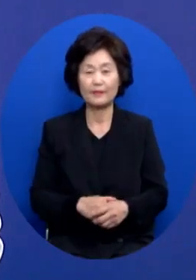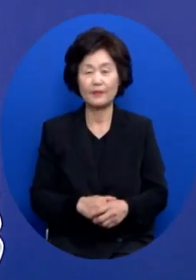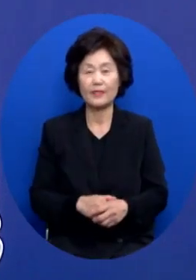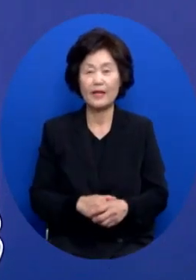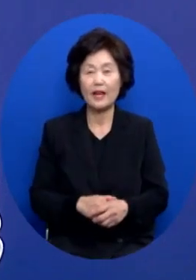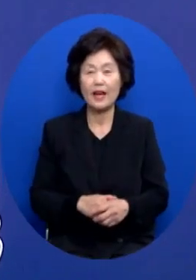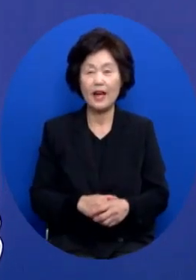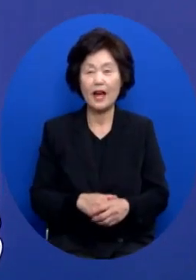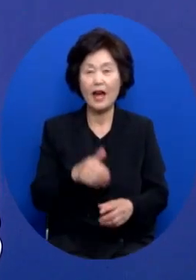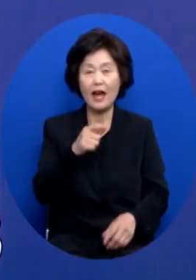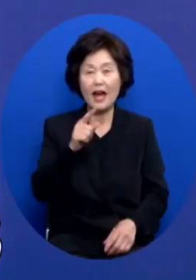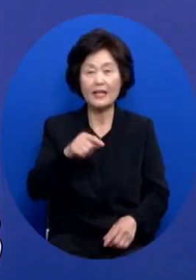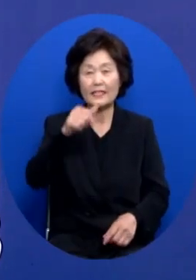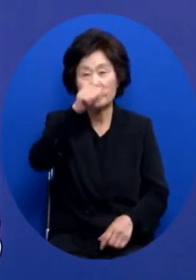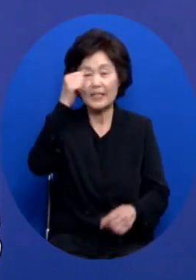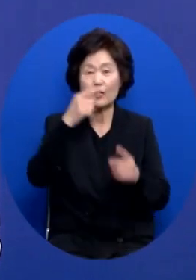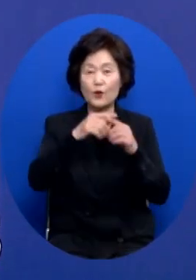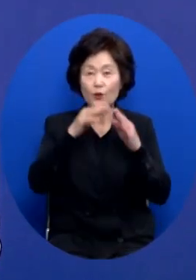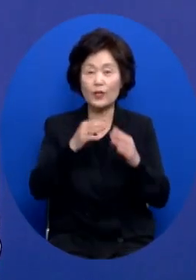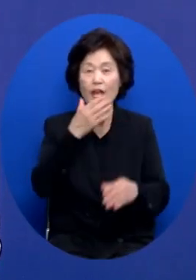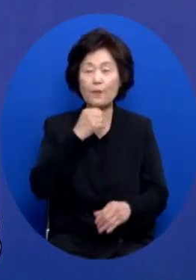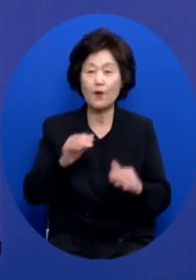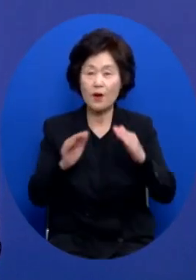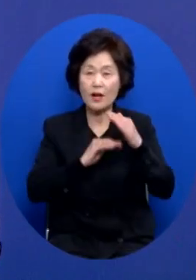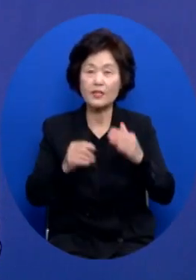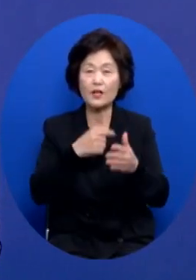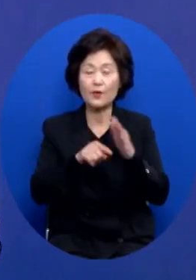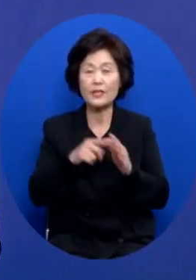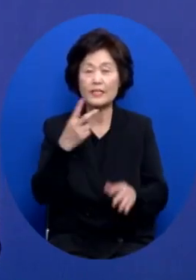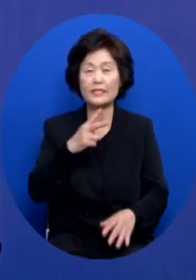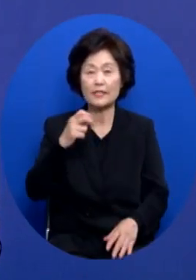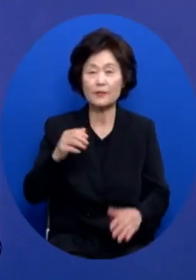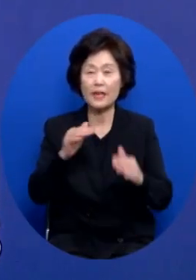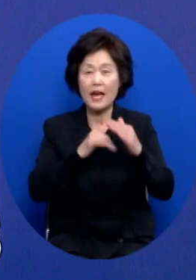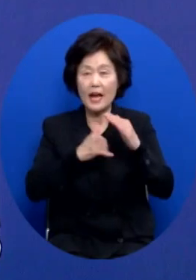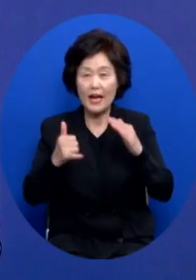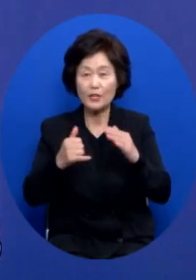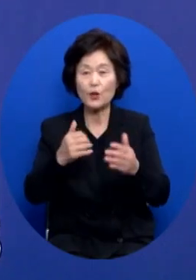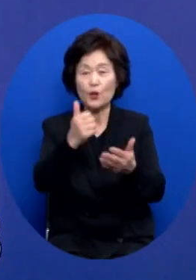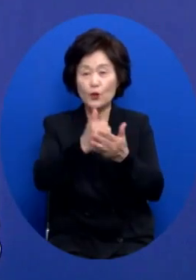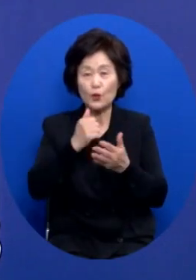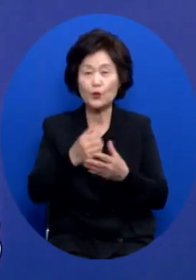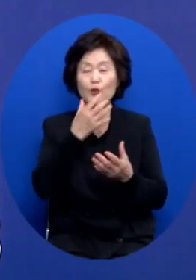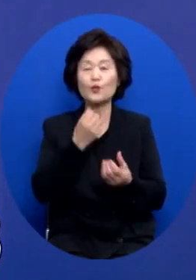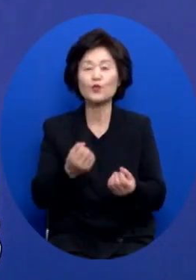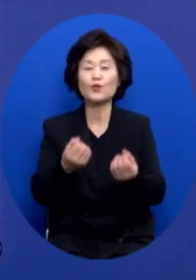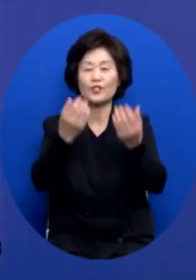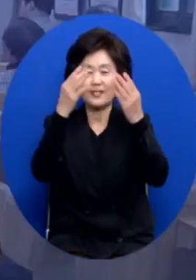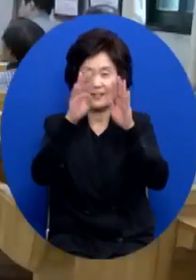학성 장로교회는 행복한 가정을 위한 2024 가족 초청 축제를